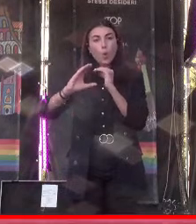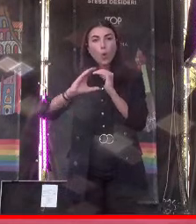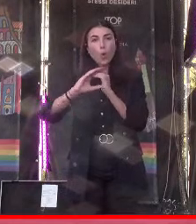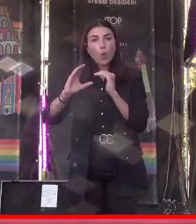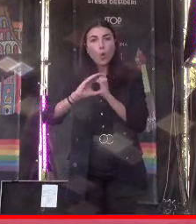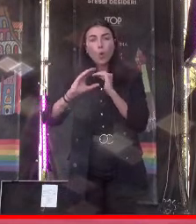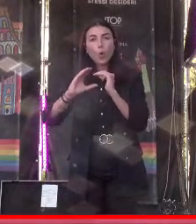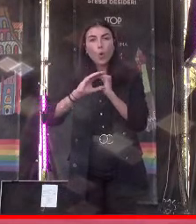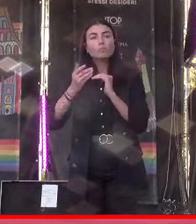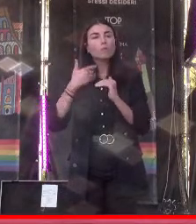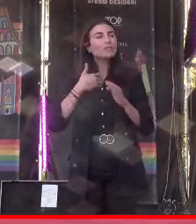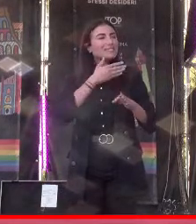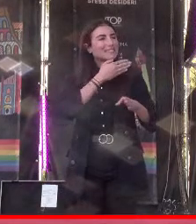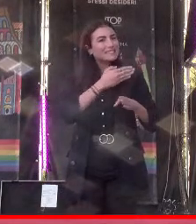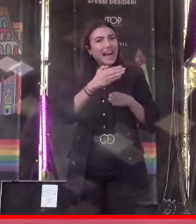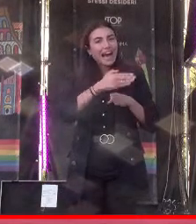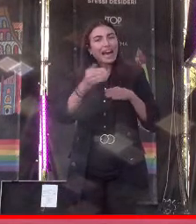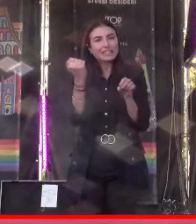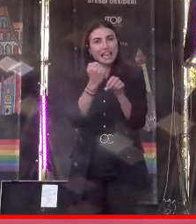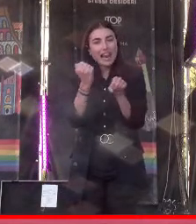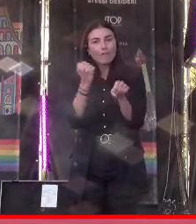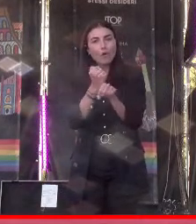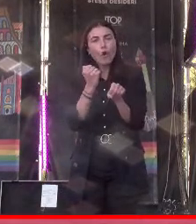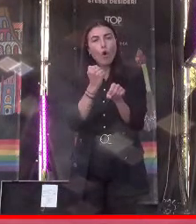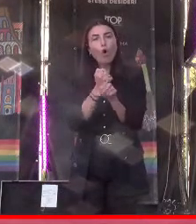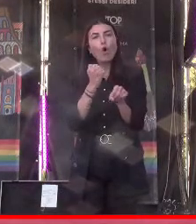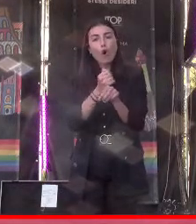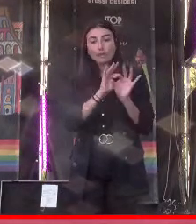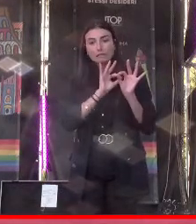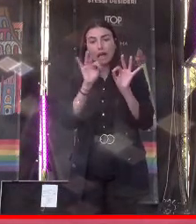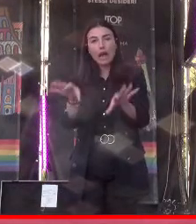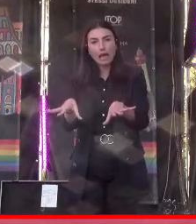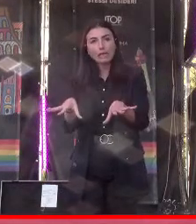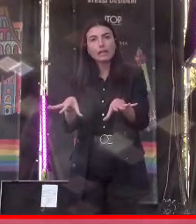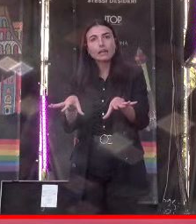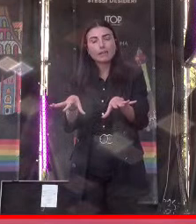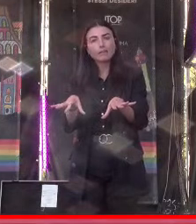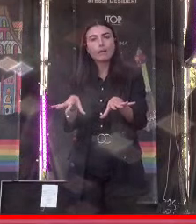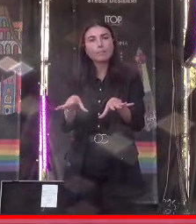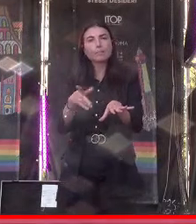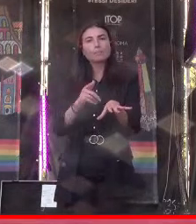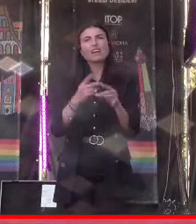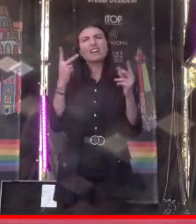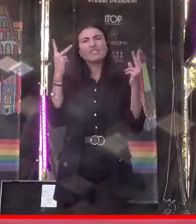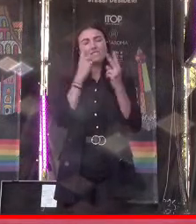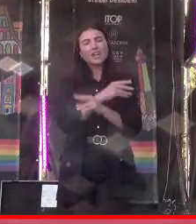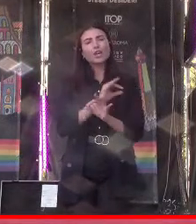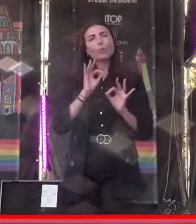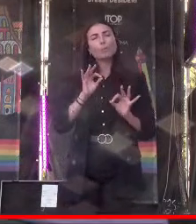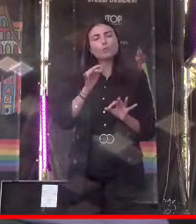al lavoro e con tutto quello che questo comporta, ma moltissime volte è mettere a